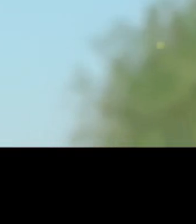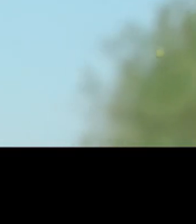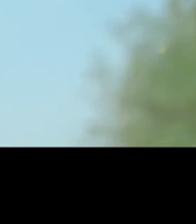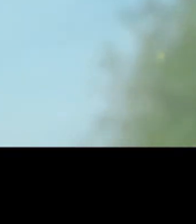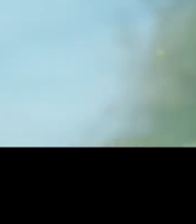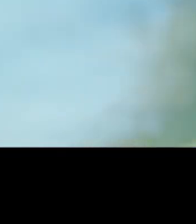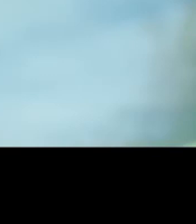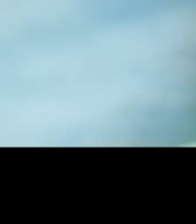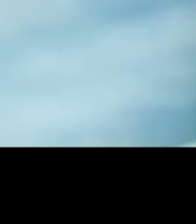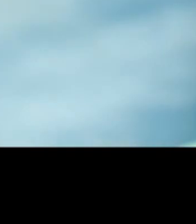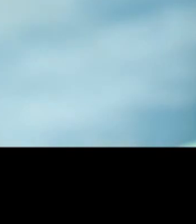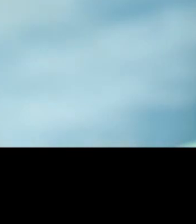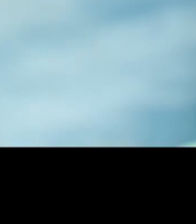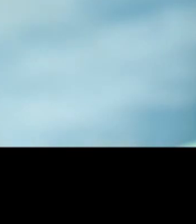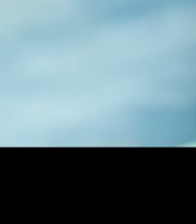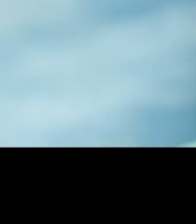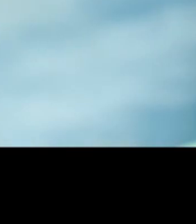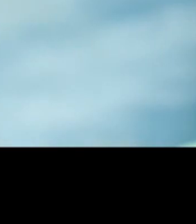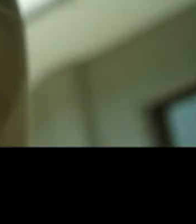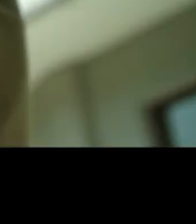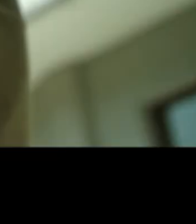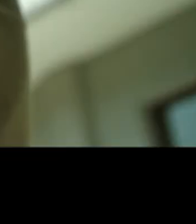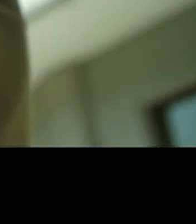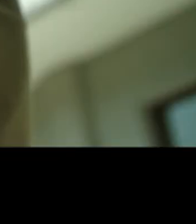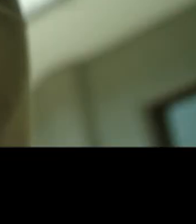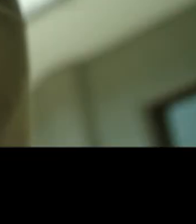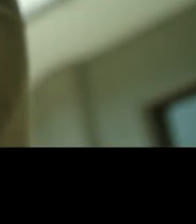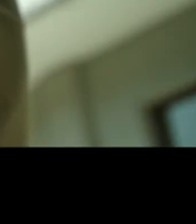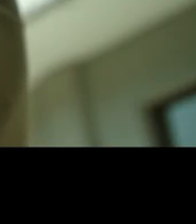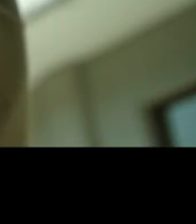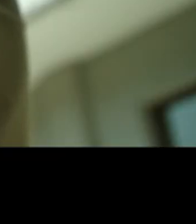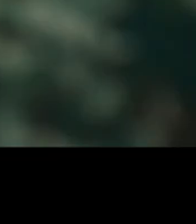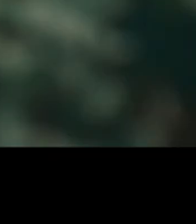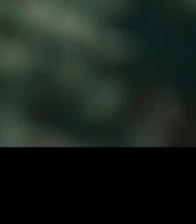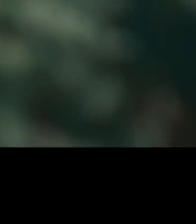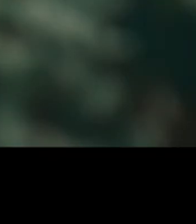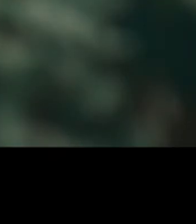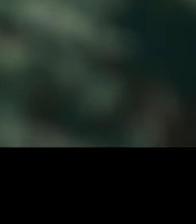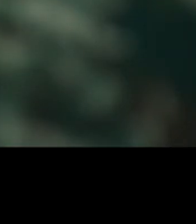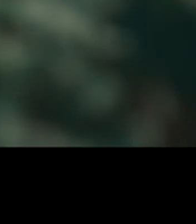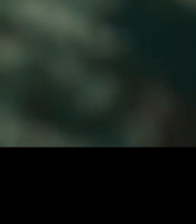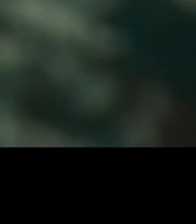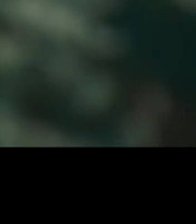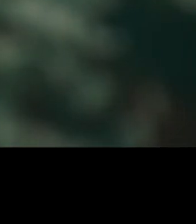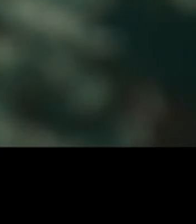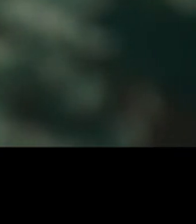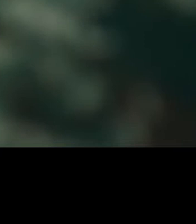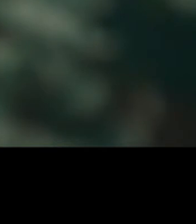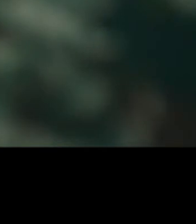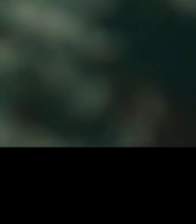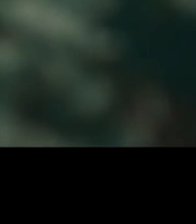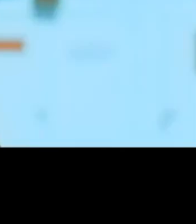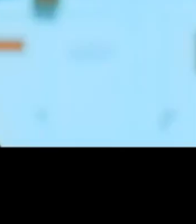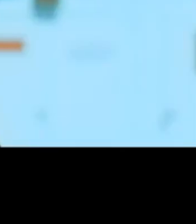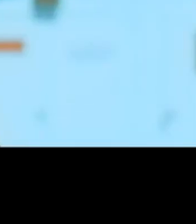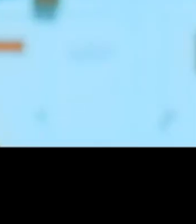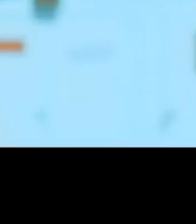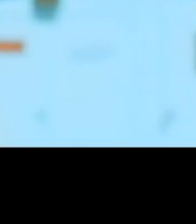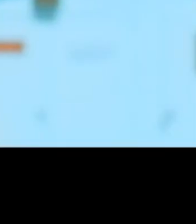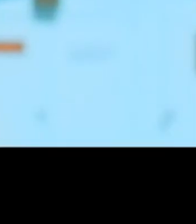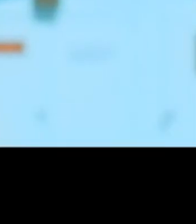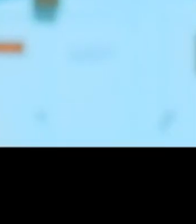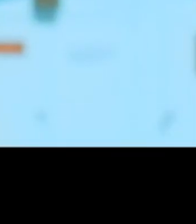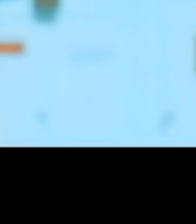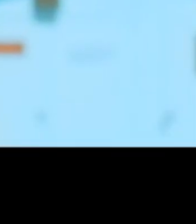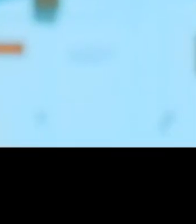걱정하지 마십시오. 땡볕 아래 서 있는 남북한 군인들의 얼굴에 땀이 흘러내린다. 지금 이 순간에도 북한군이 감시하고 있기 때문에